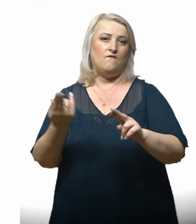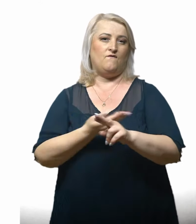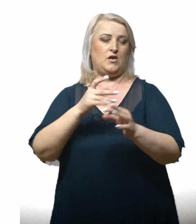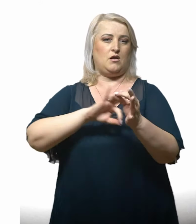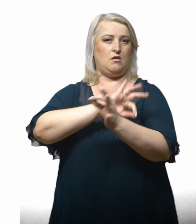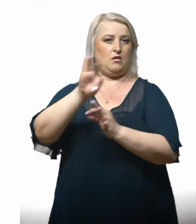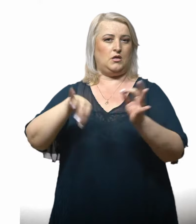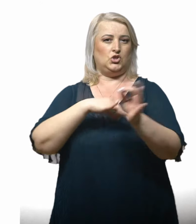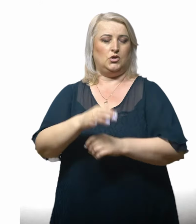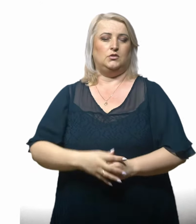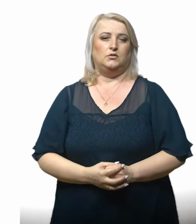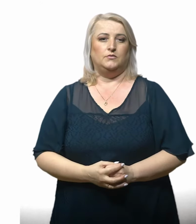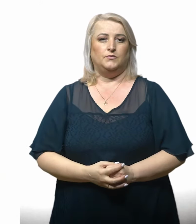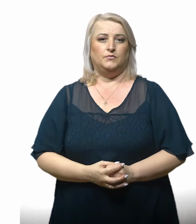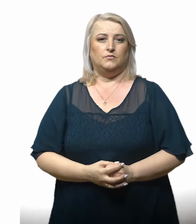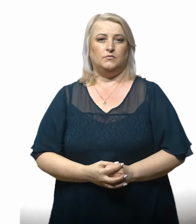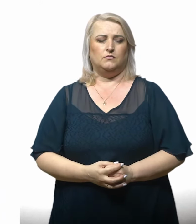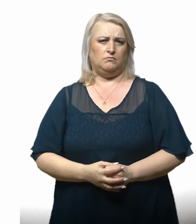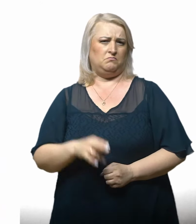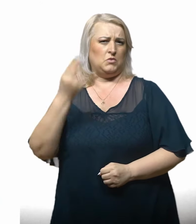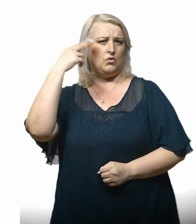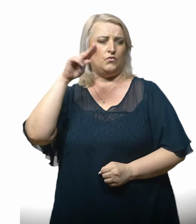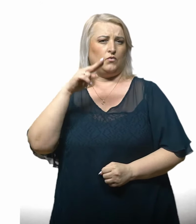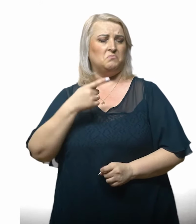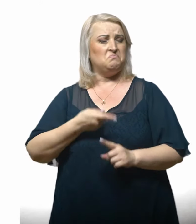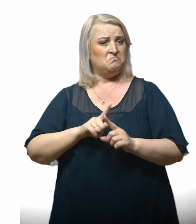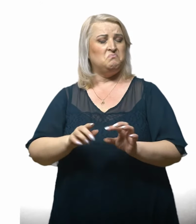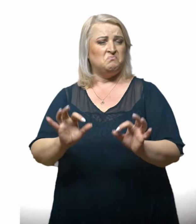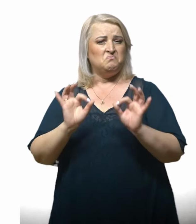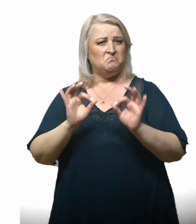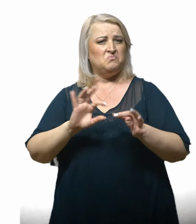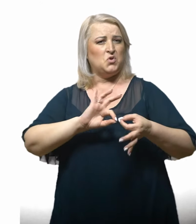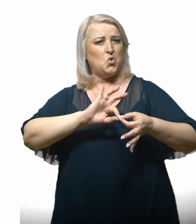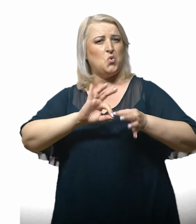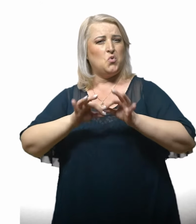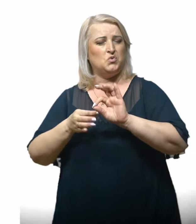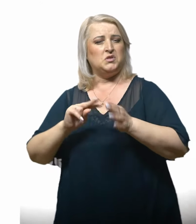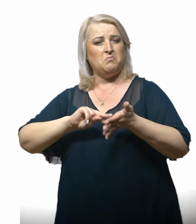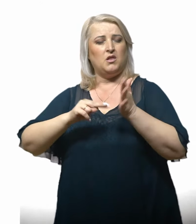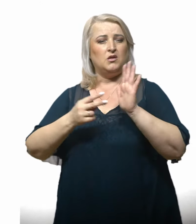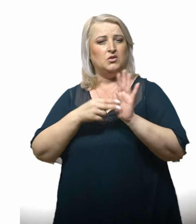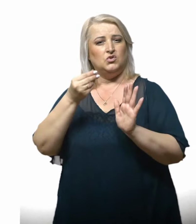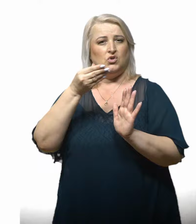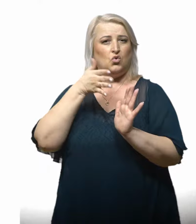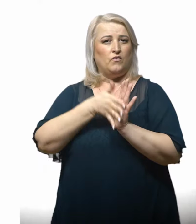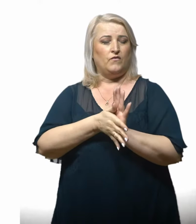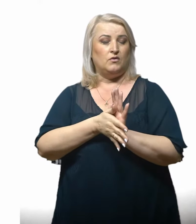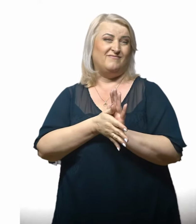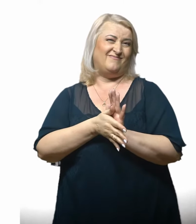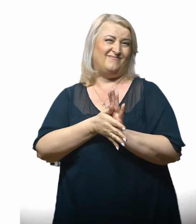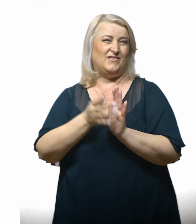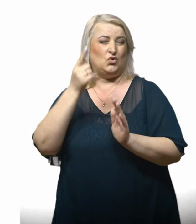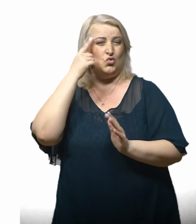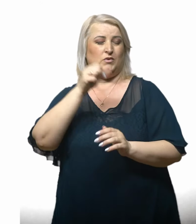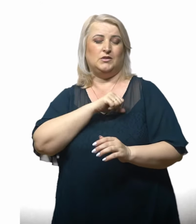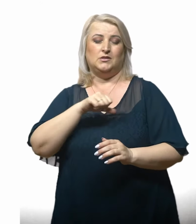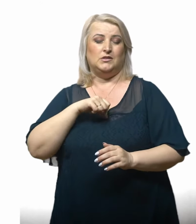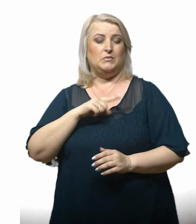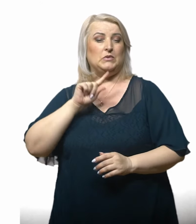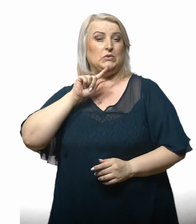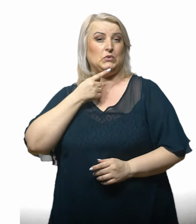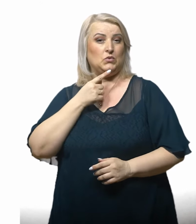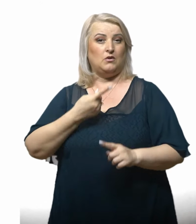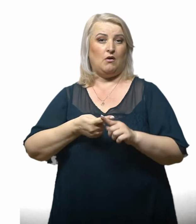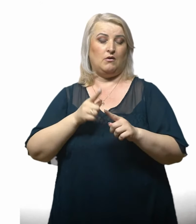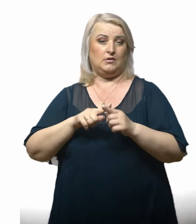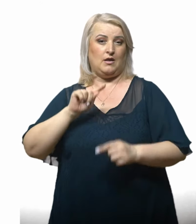excese. Ungile, este cu adevărat complicat să planifici cheltuielile, dar cred că cea mai mare provocare este